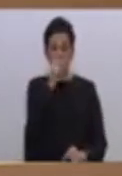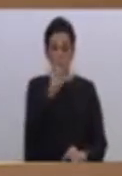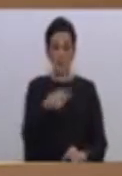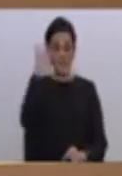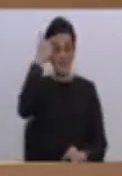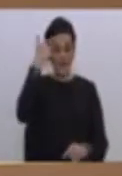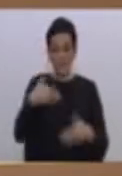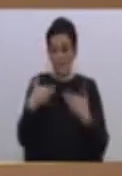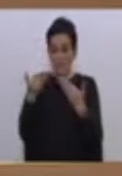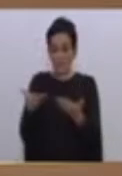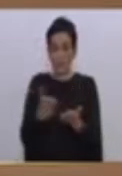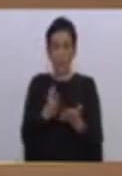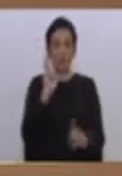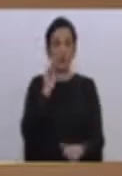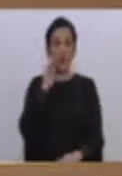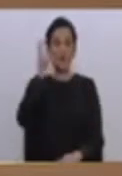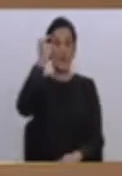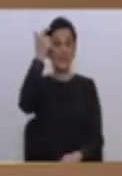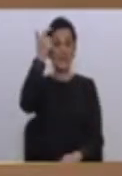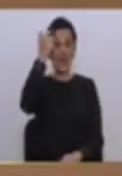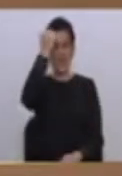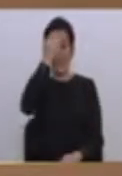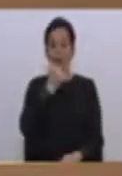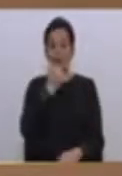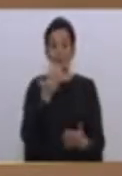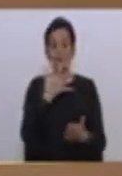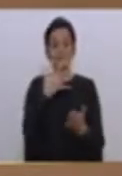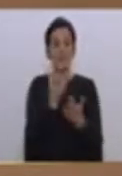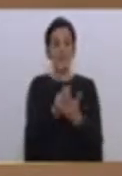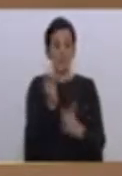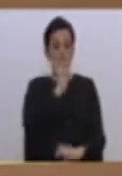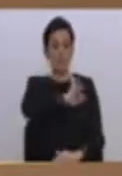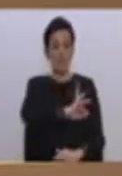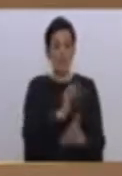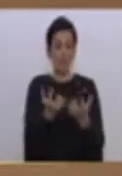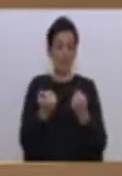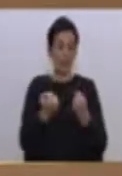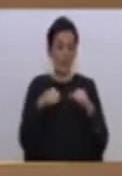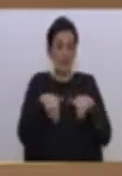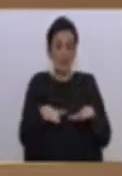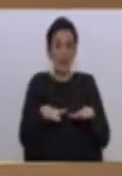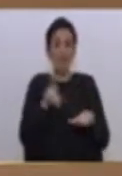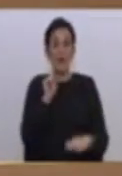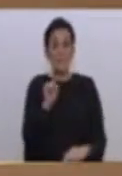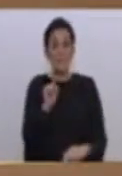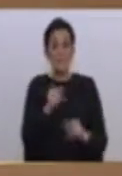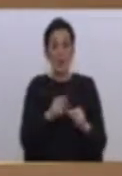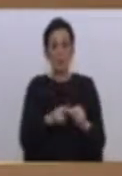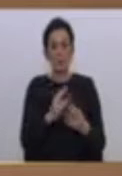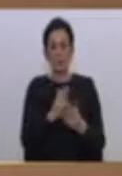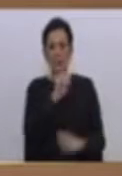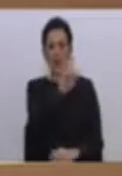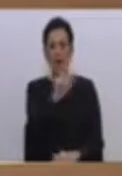წინაშე. და როცა ივანიშვილის მადლიერებით და საკუთარი სარგებლის იღებ გადაწყვეტილებას, აი მაშინ ხდება